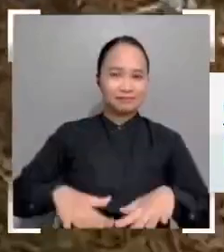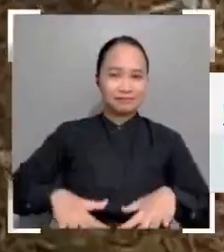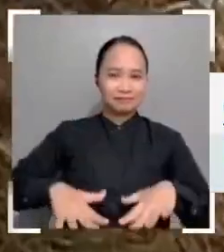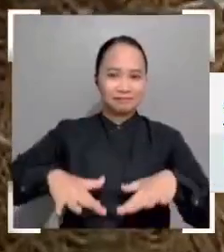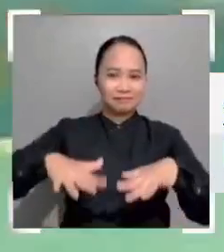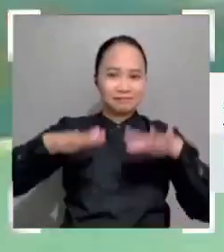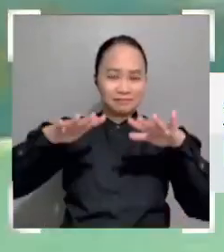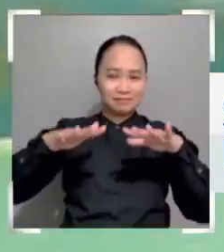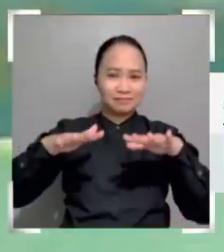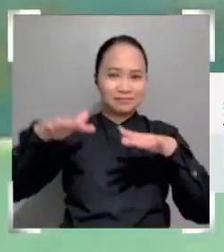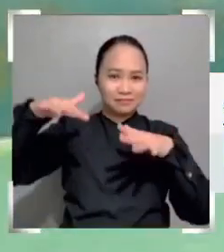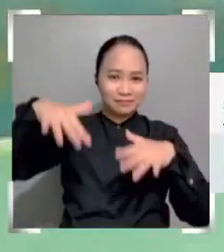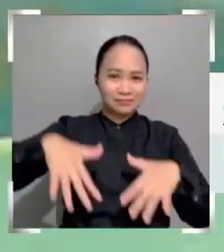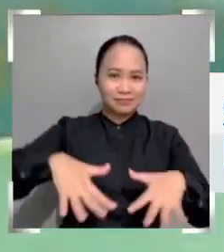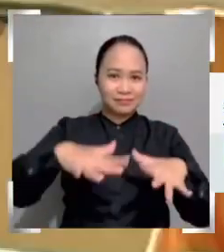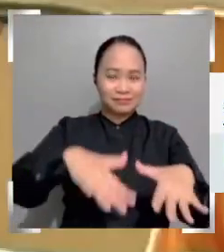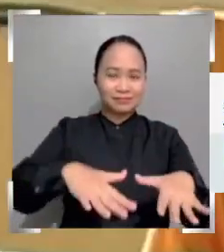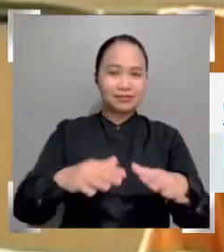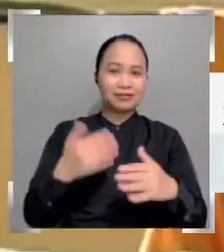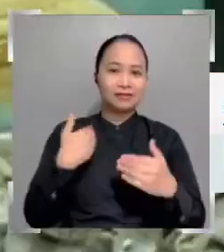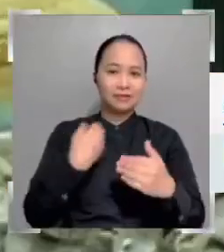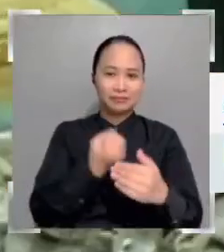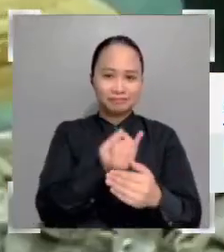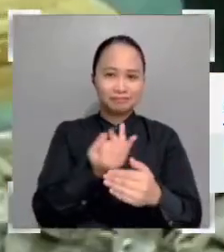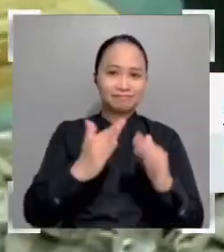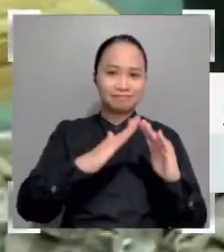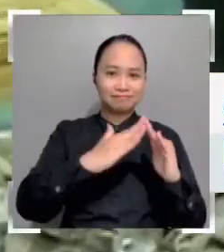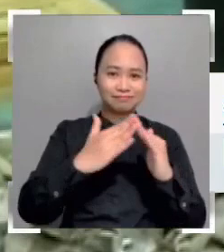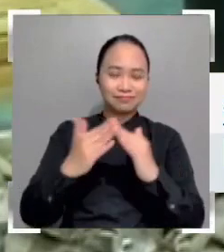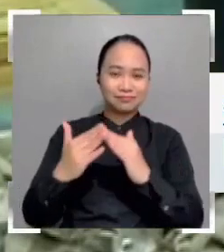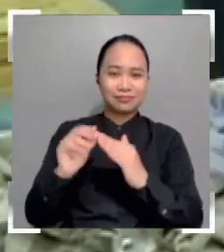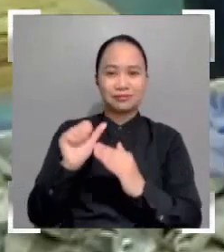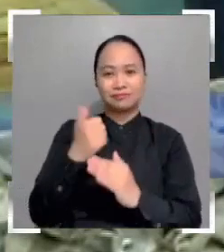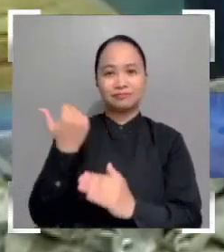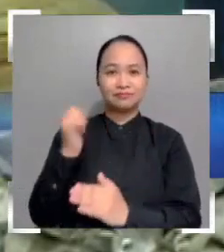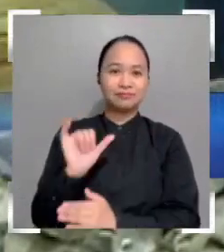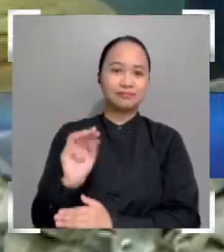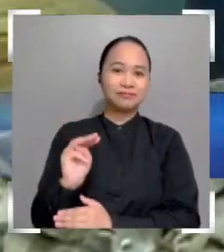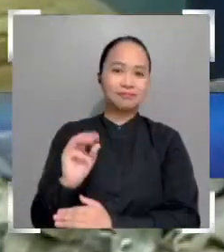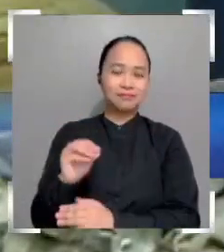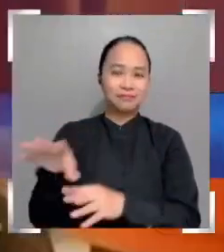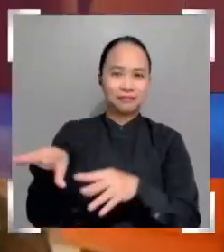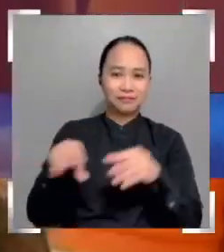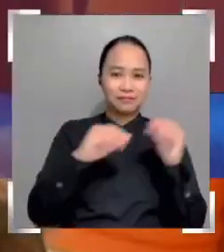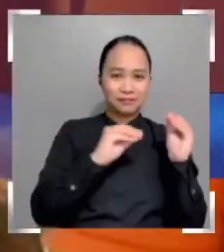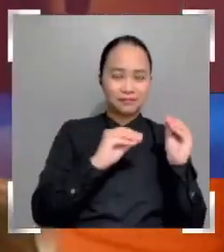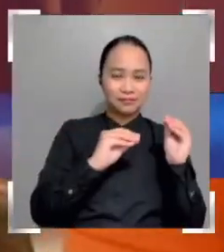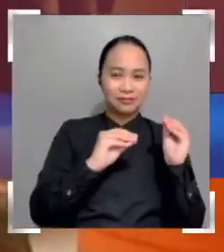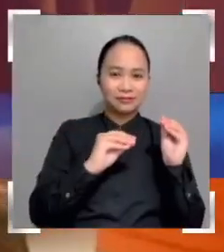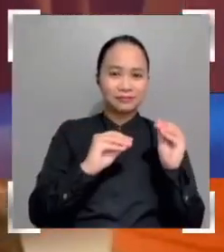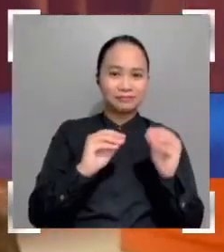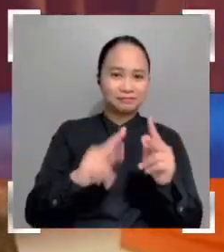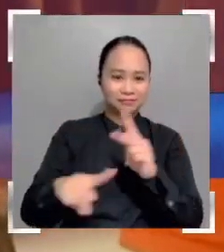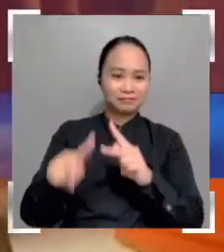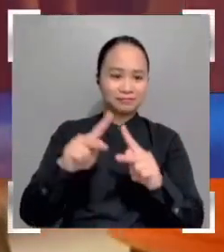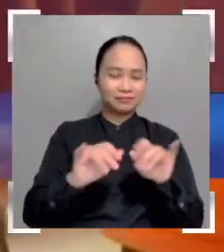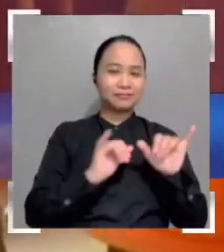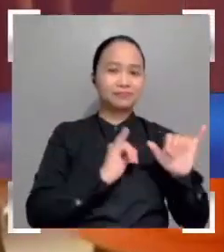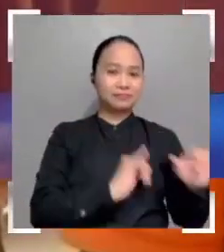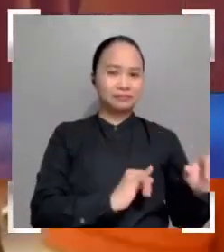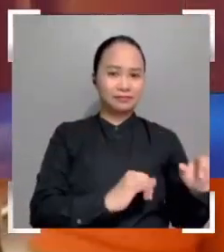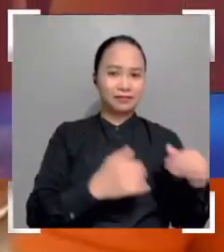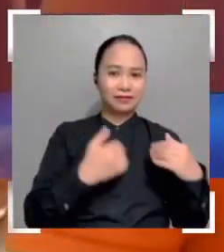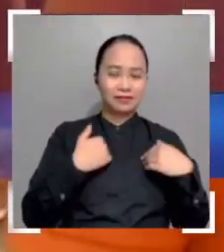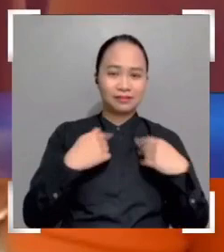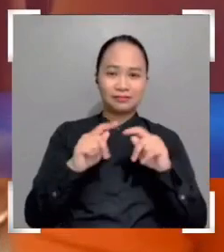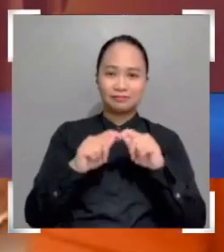mga bahay. Sa GMU na inilikas ang ilang residente. Sa pagkakaroon, ang assessment team na nasa